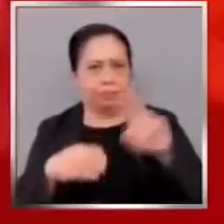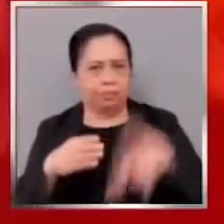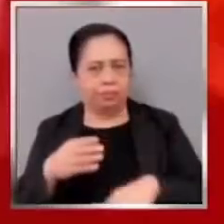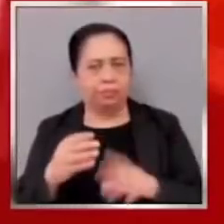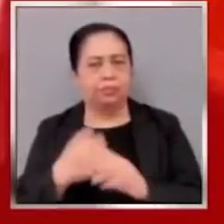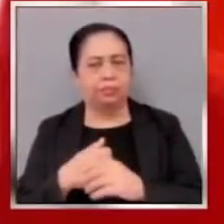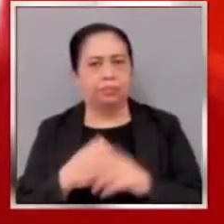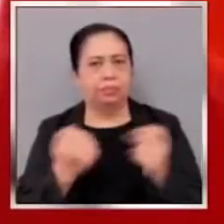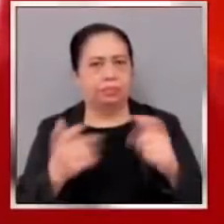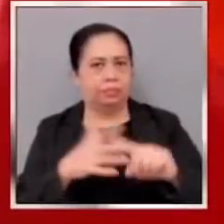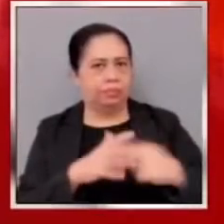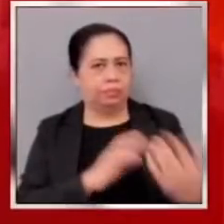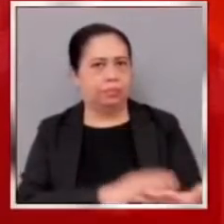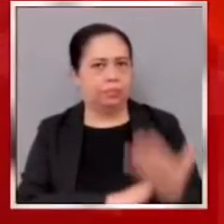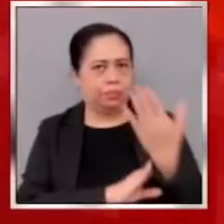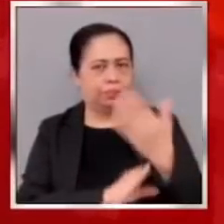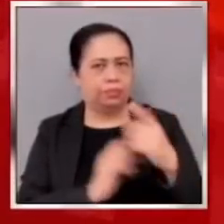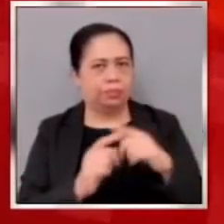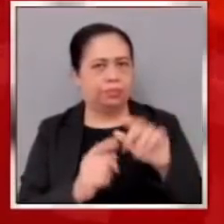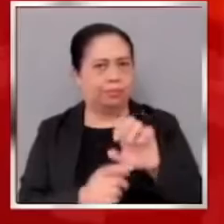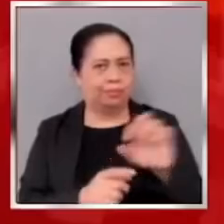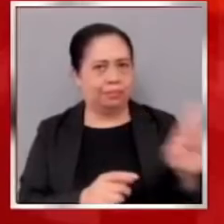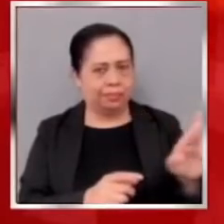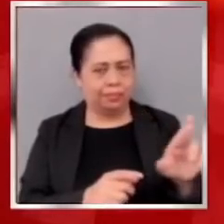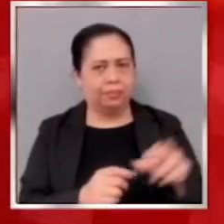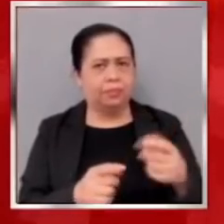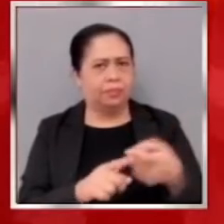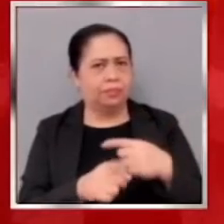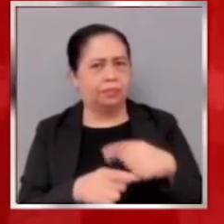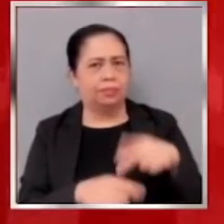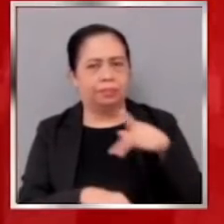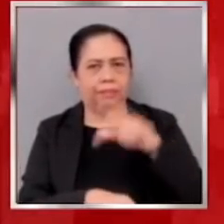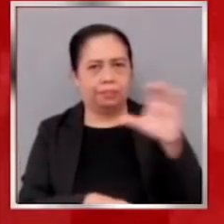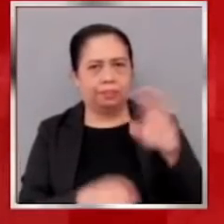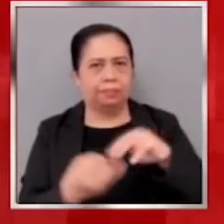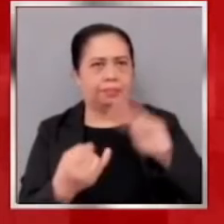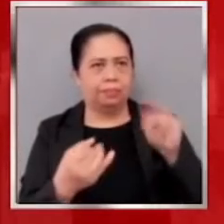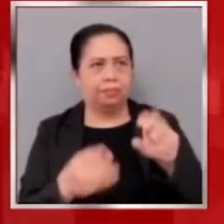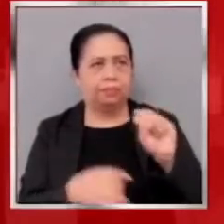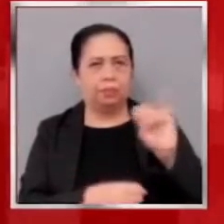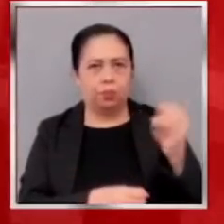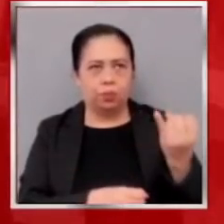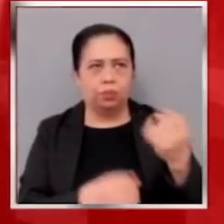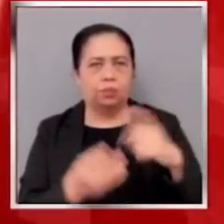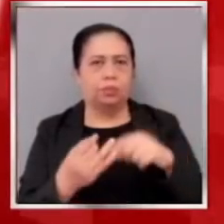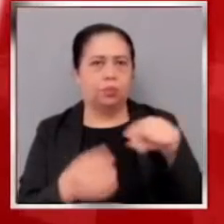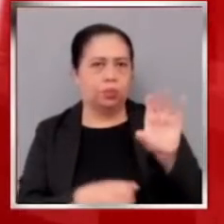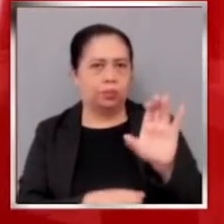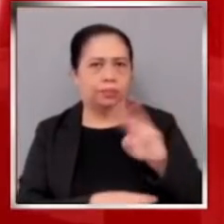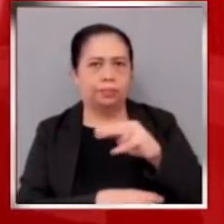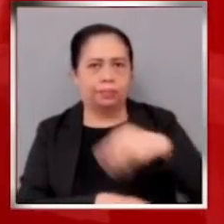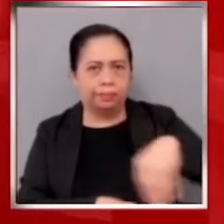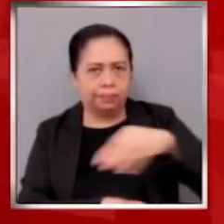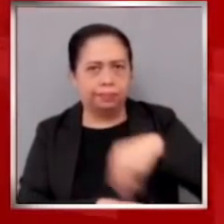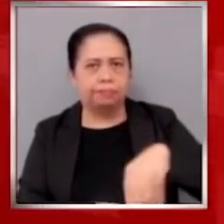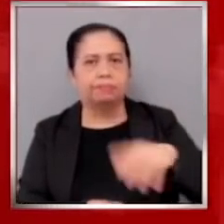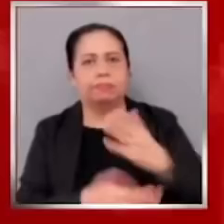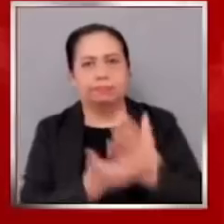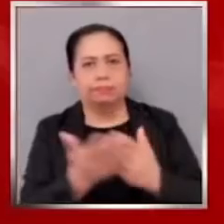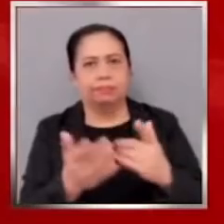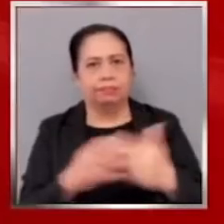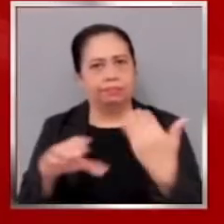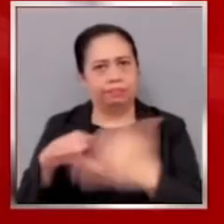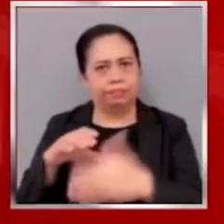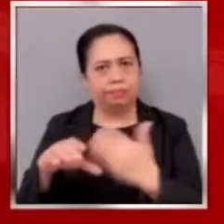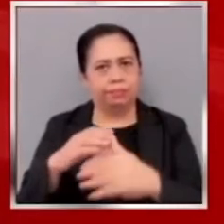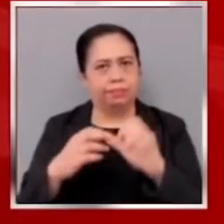pag-e-encode ng mga ER. Galing daw ng Pasay, Manila, San Juan, Quezon City, Mandaluyong ang ilan sa mga naunang ER.